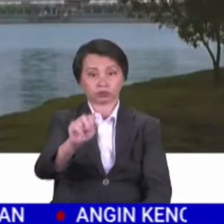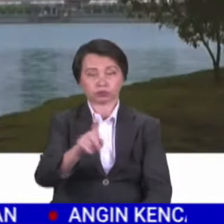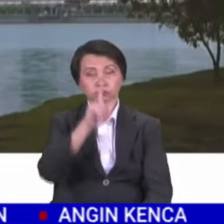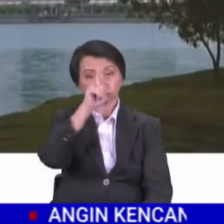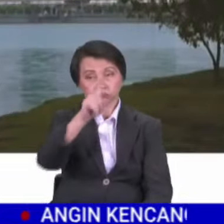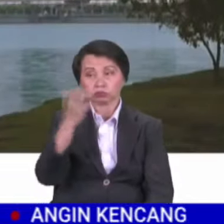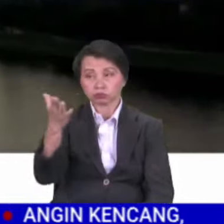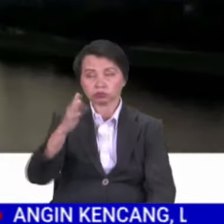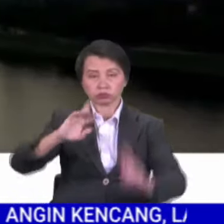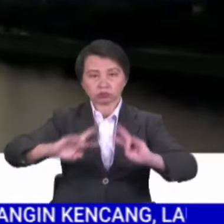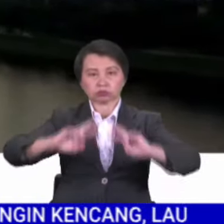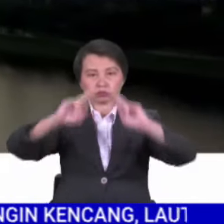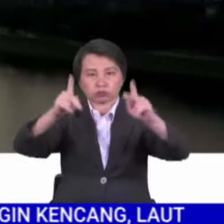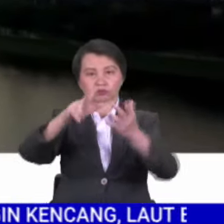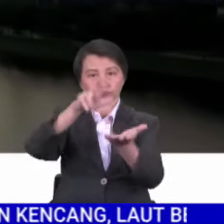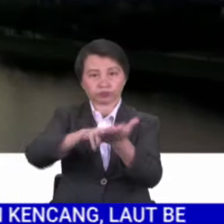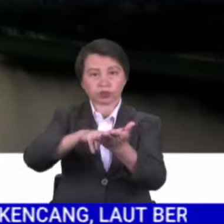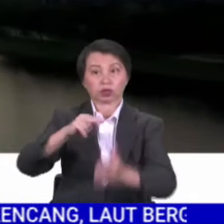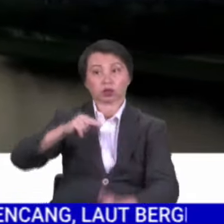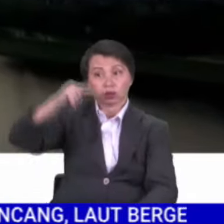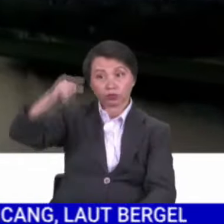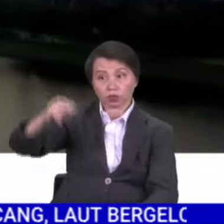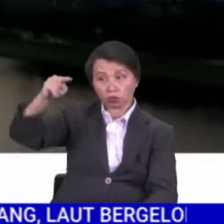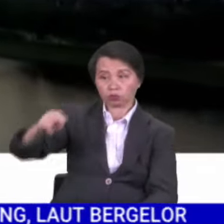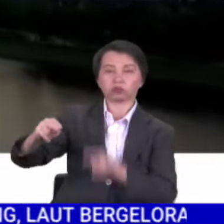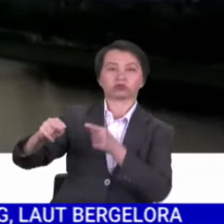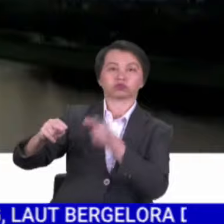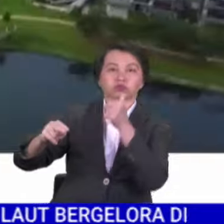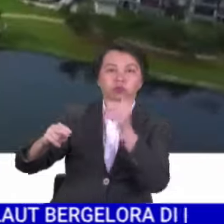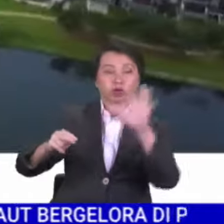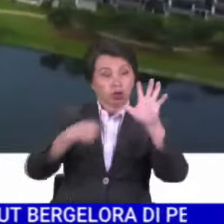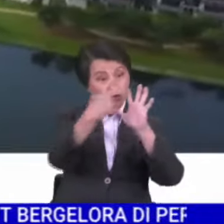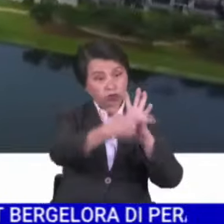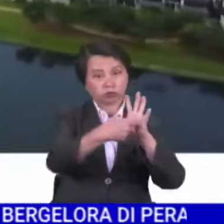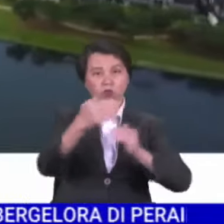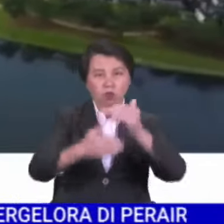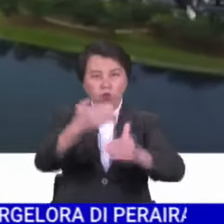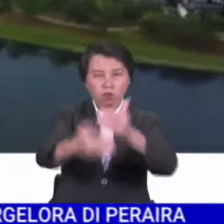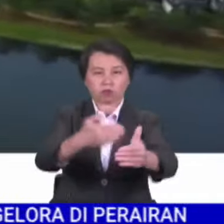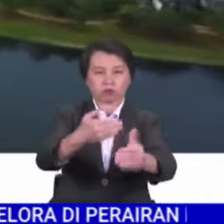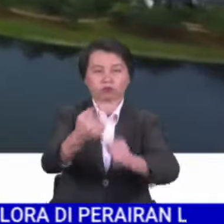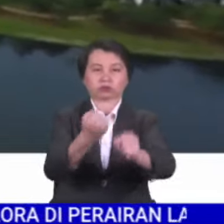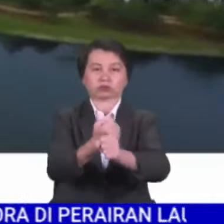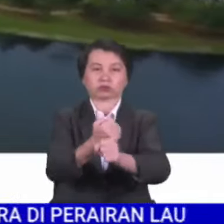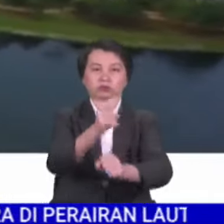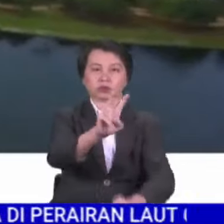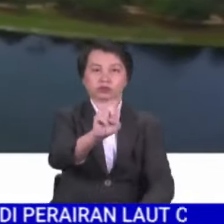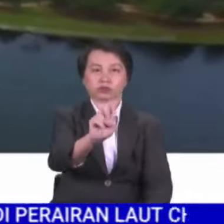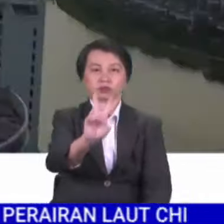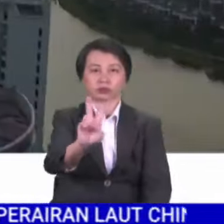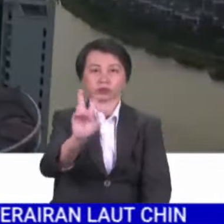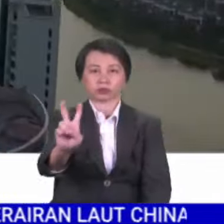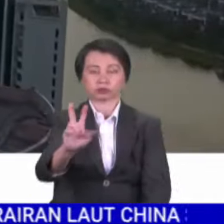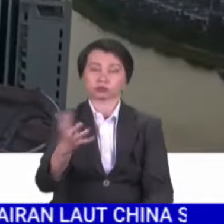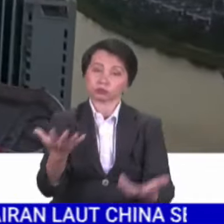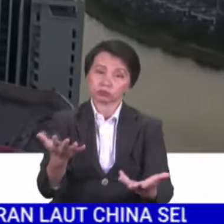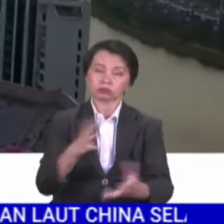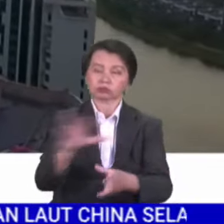Hakikat itu turut melonjakkan status negara itu menjadi antara 5 negara paling maju pada 2022.